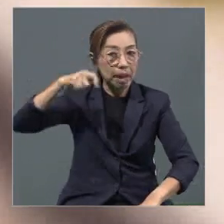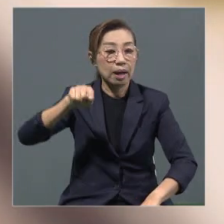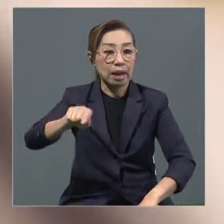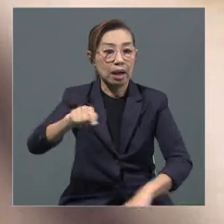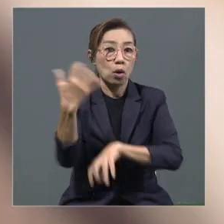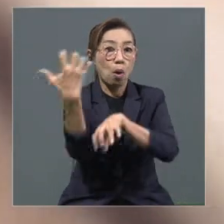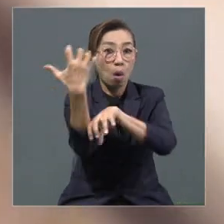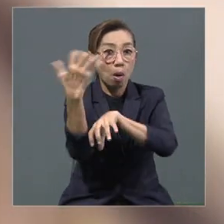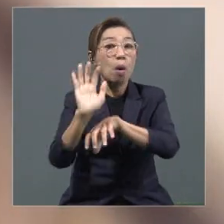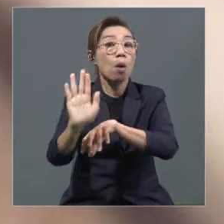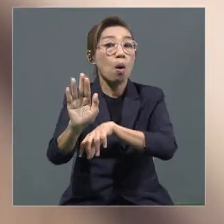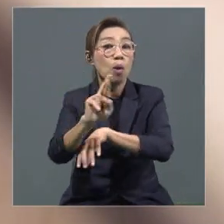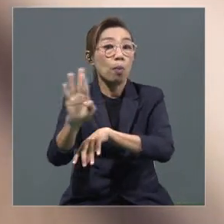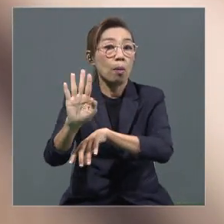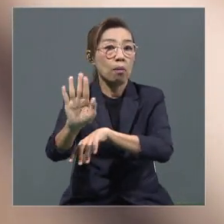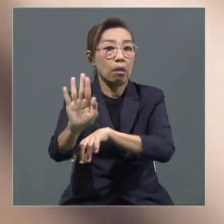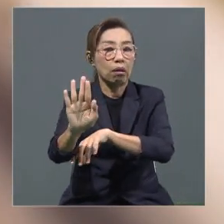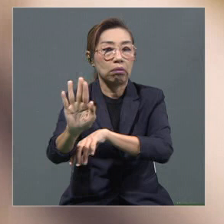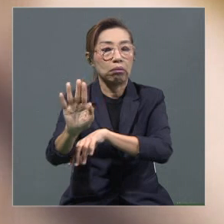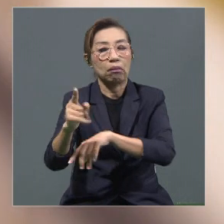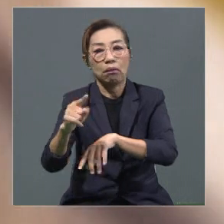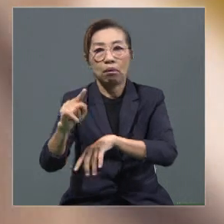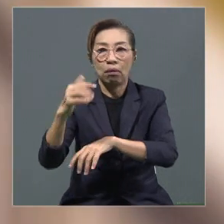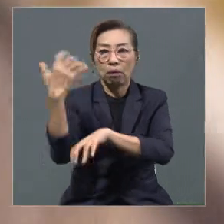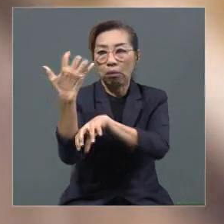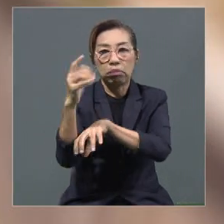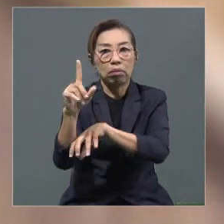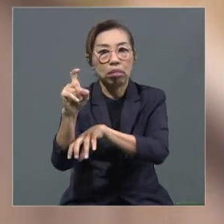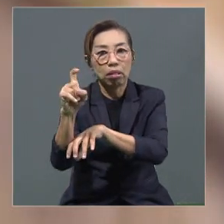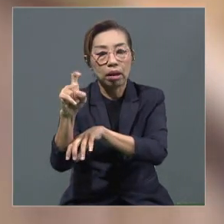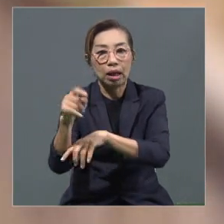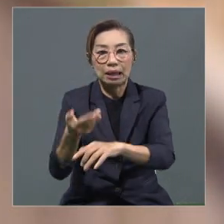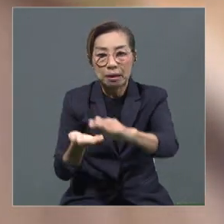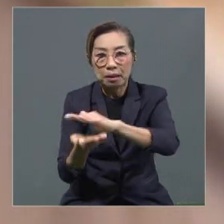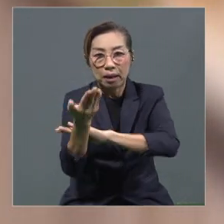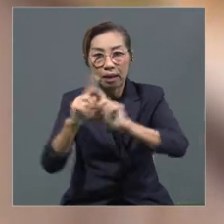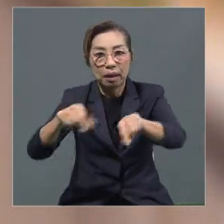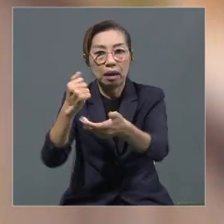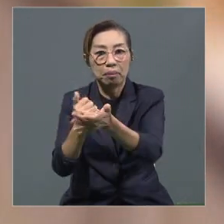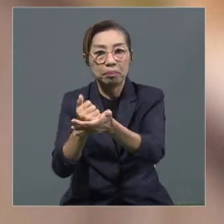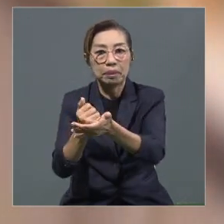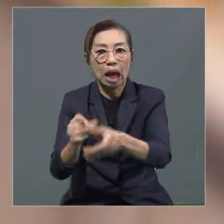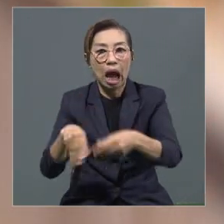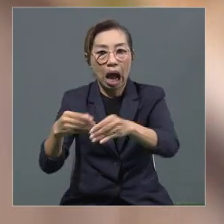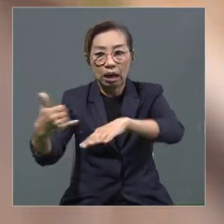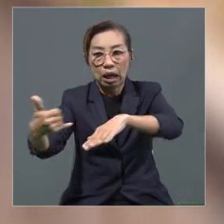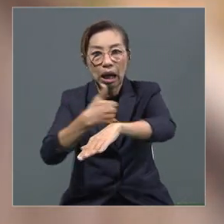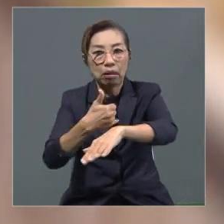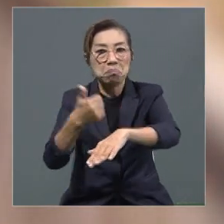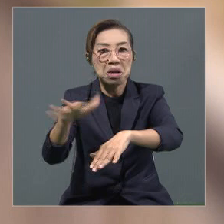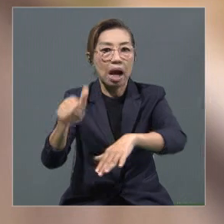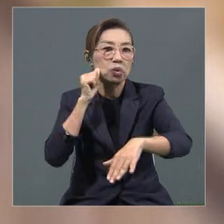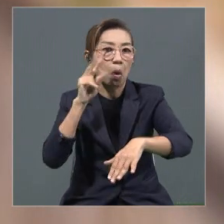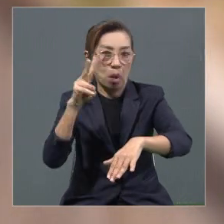ระบบคอมพิวเตอร์นะครับของฝั่งเมียนมาเนี่ยเสียนะครับทำให้ไม่สามารถออกบัตรนะครับการข้ามแดนมาได้นะครับ2วันแล้ว